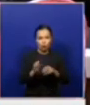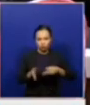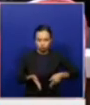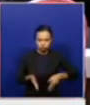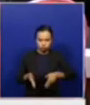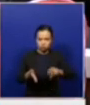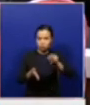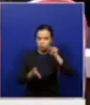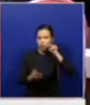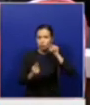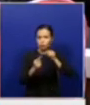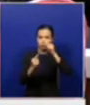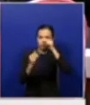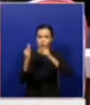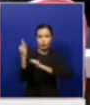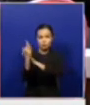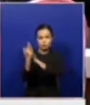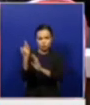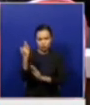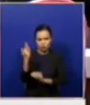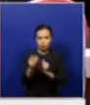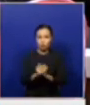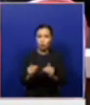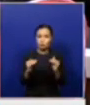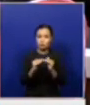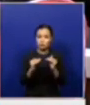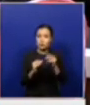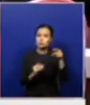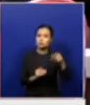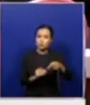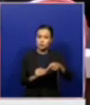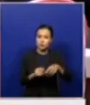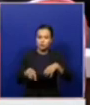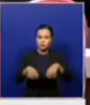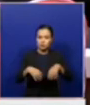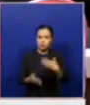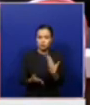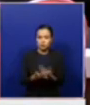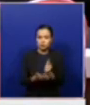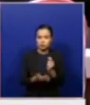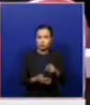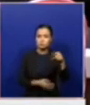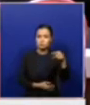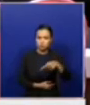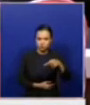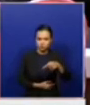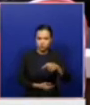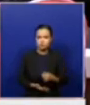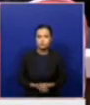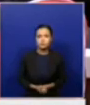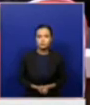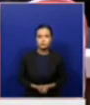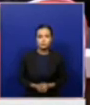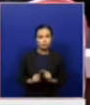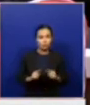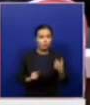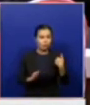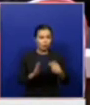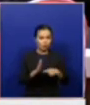ประเทศโดยให้สิทธิพิเศษในการจัดซื้อจัดจ้างเป็นกรณีพิเศษแต่มีเงื่อนไข